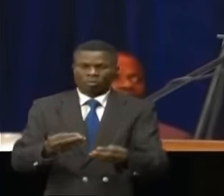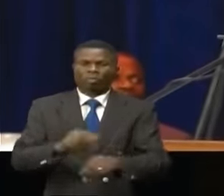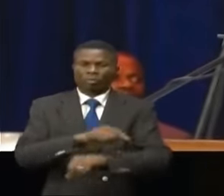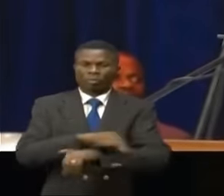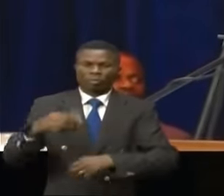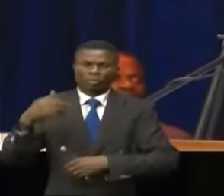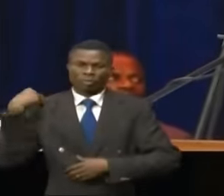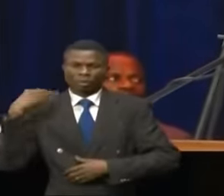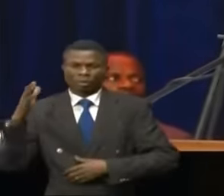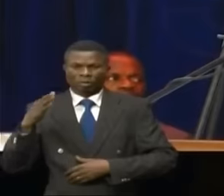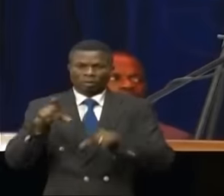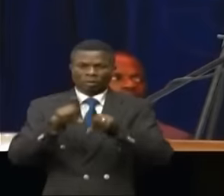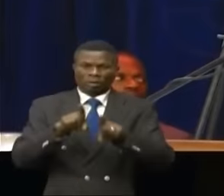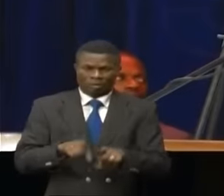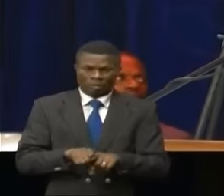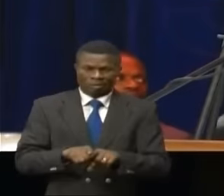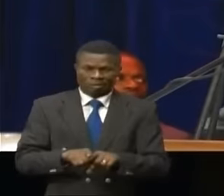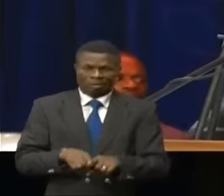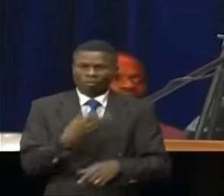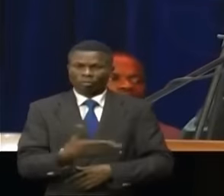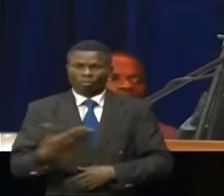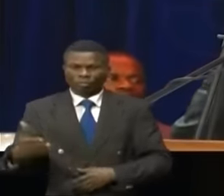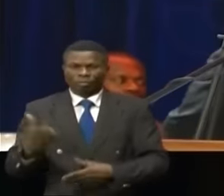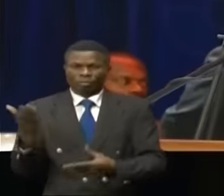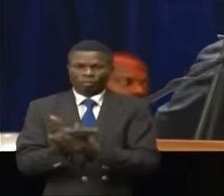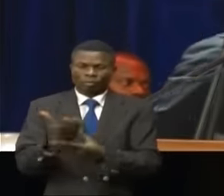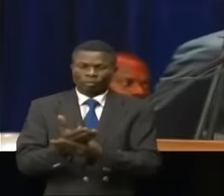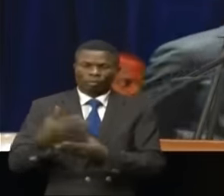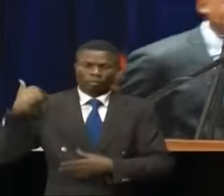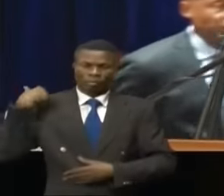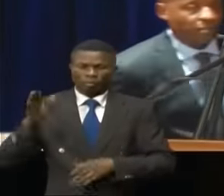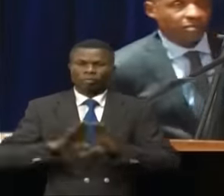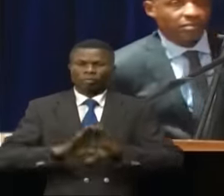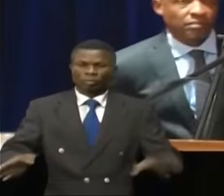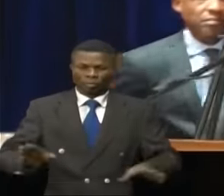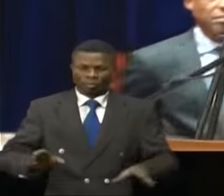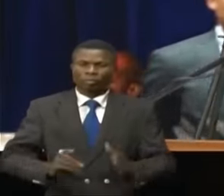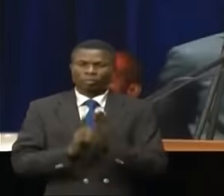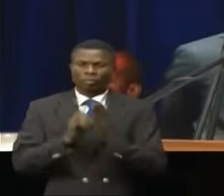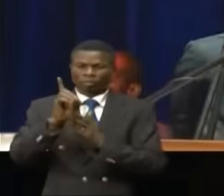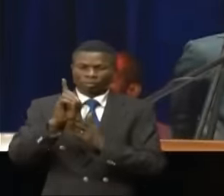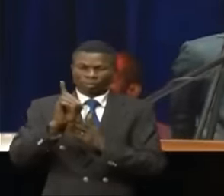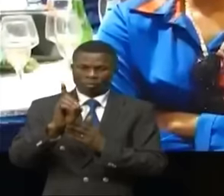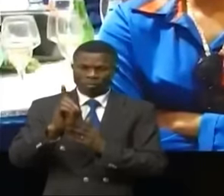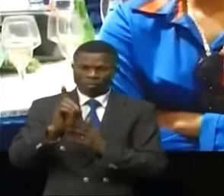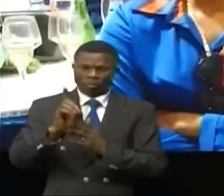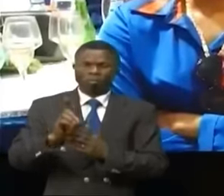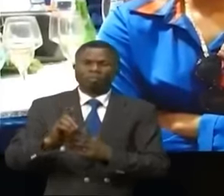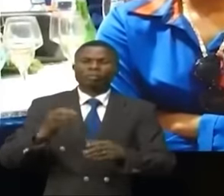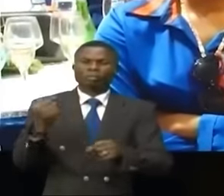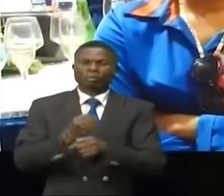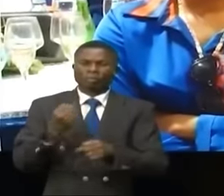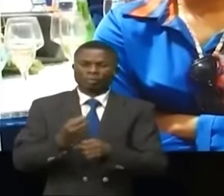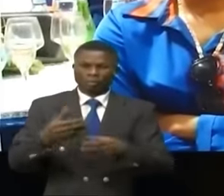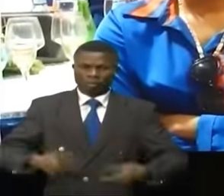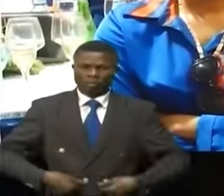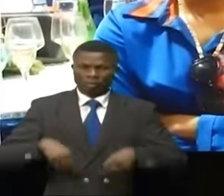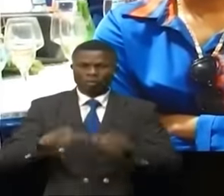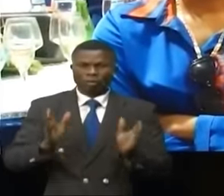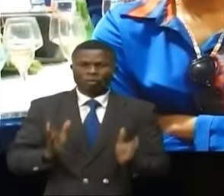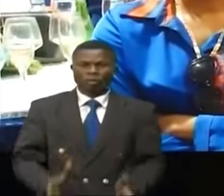institutions et des instruments juridiques capables de booster le développement de l'entrepreneuriat